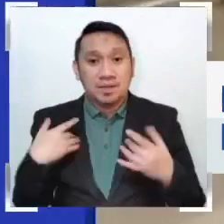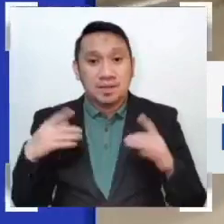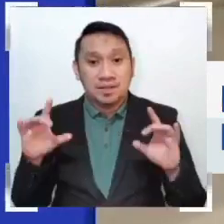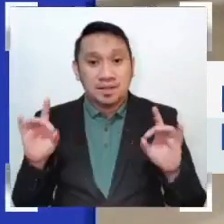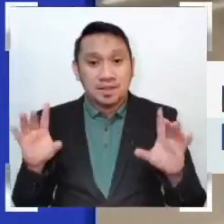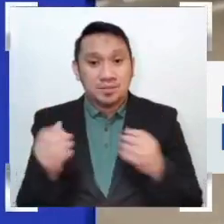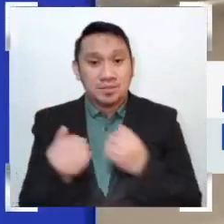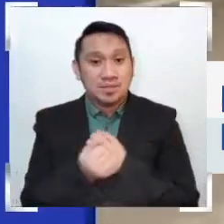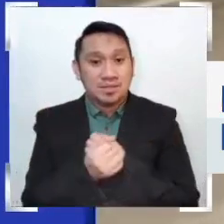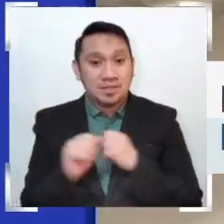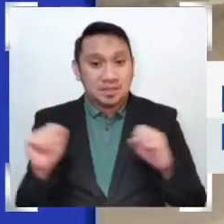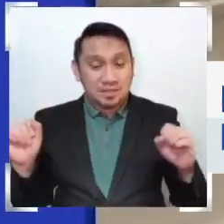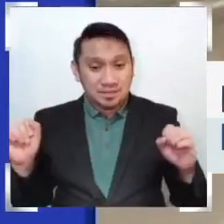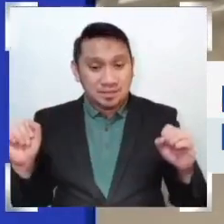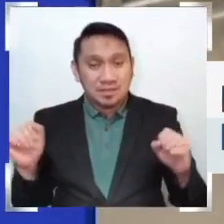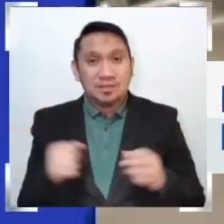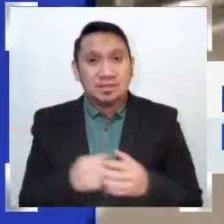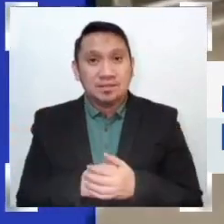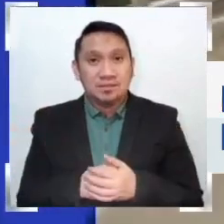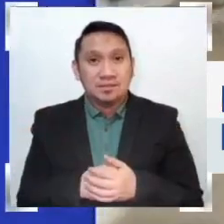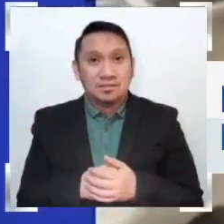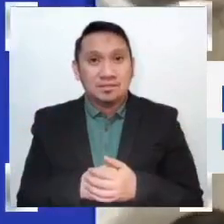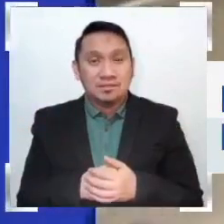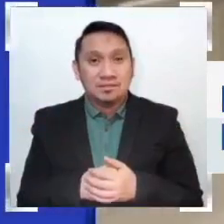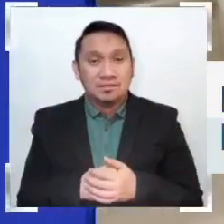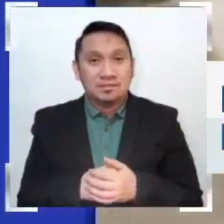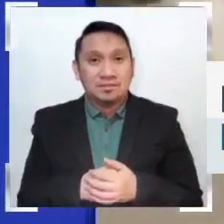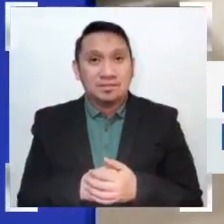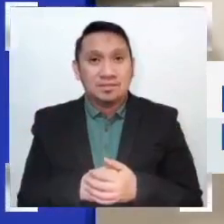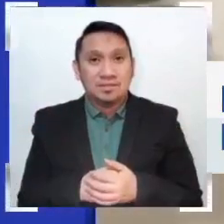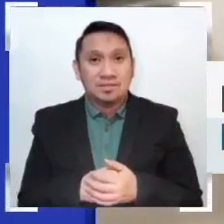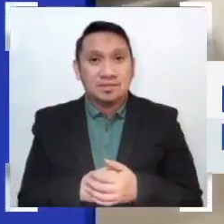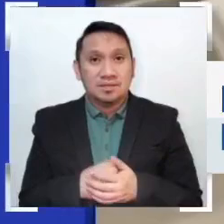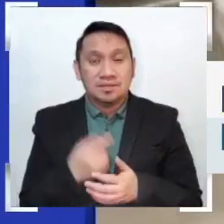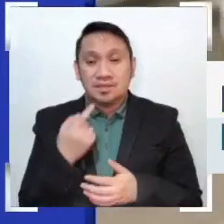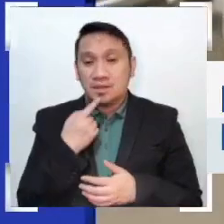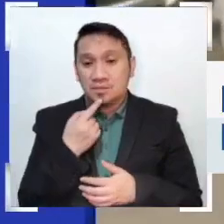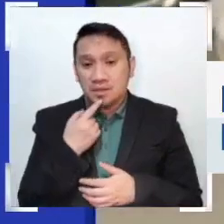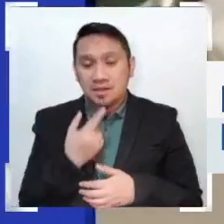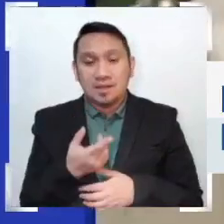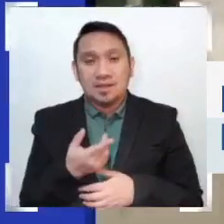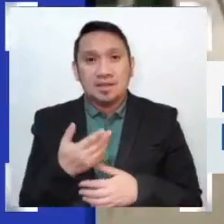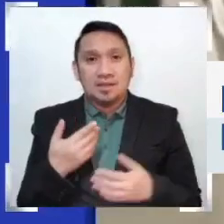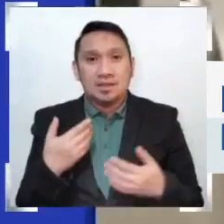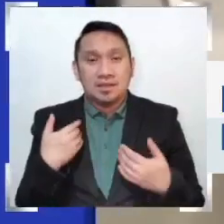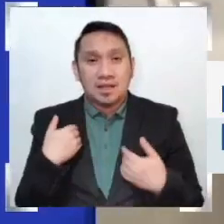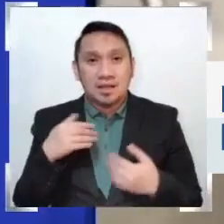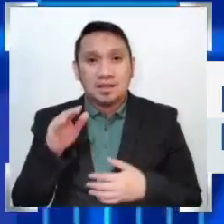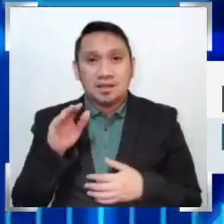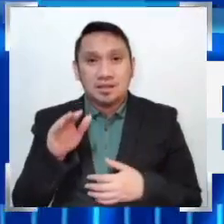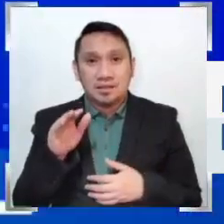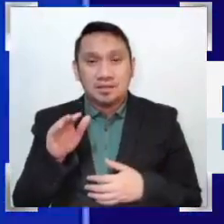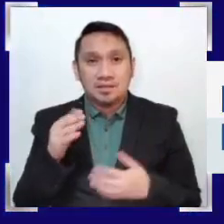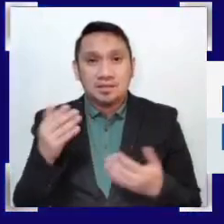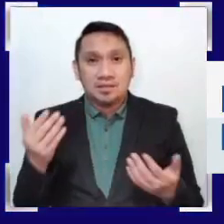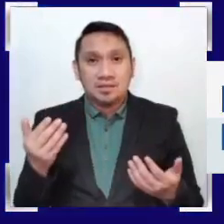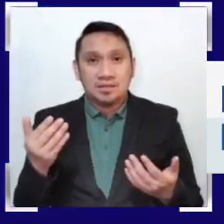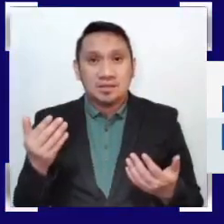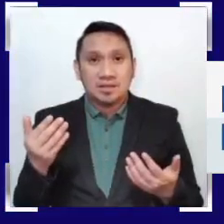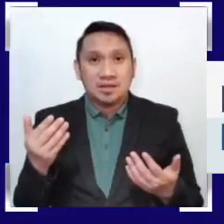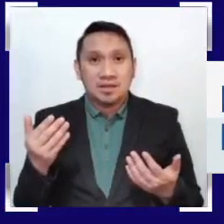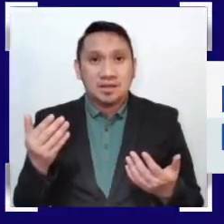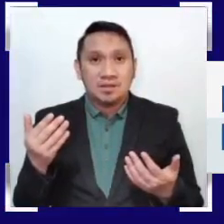mismong amusement ride dahil sa ulan, nagtatawag pa raw ito ng atensyon ng ngit-ngit ng kalikasan. Meron